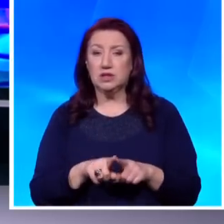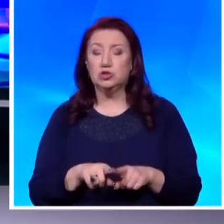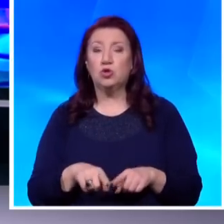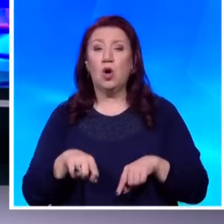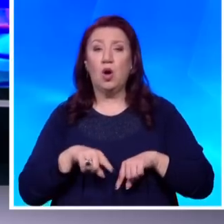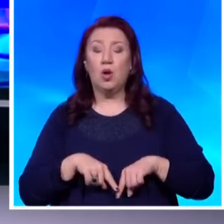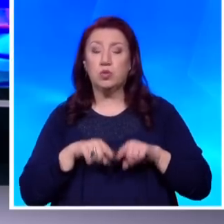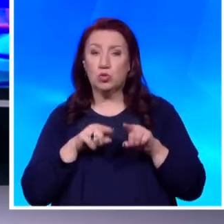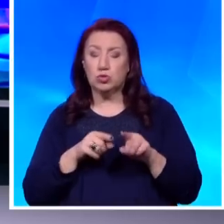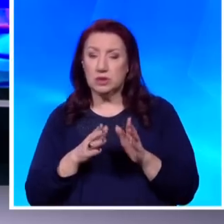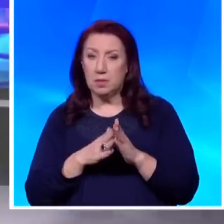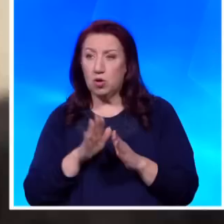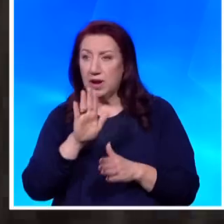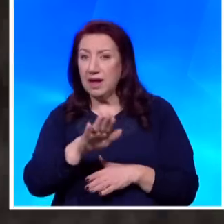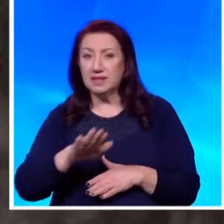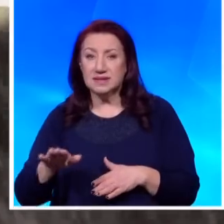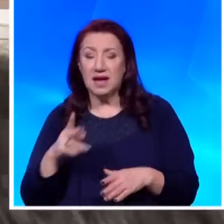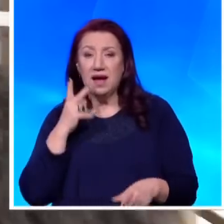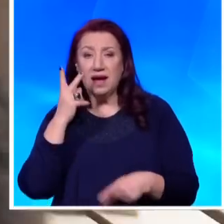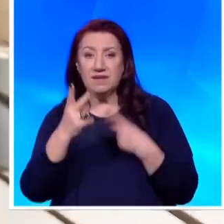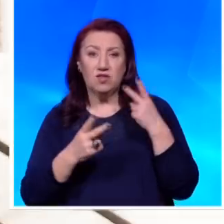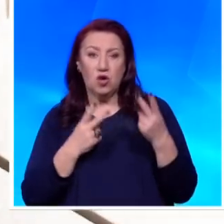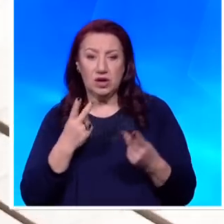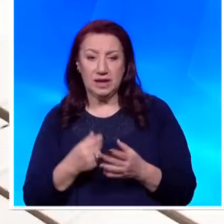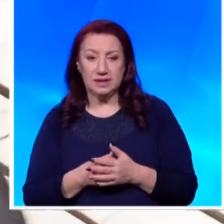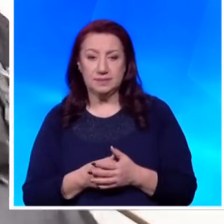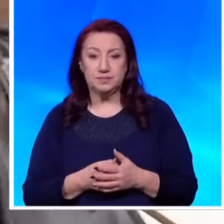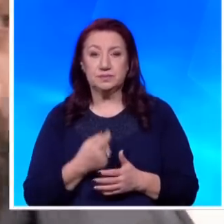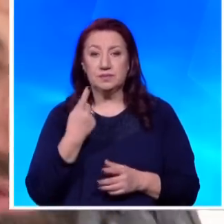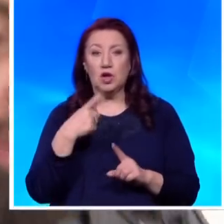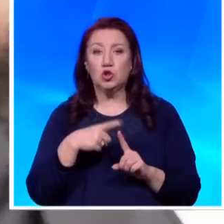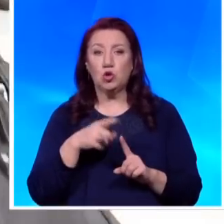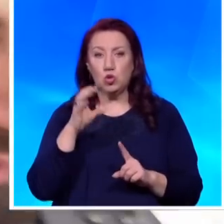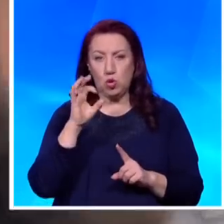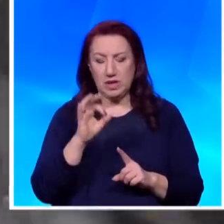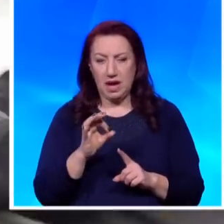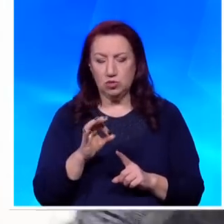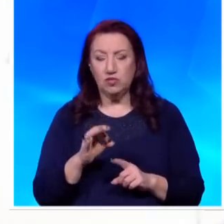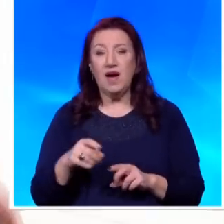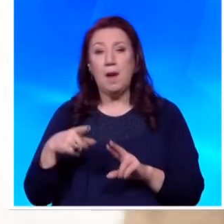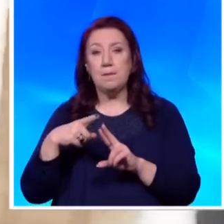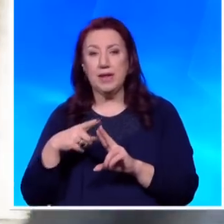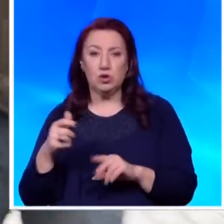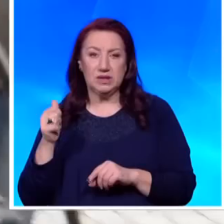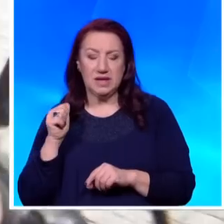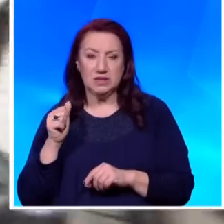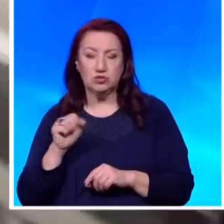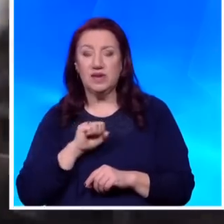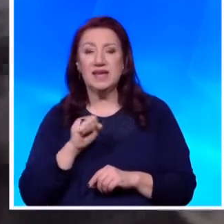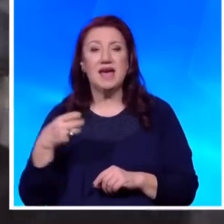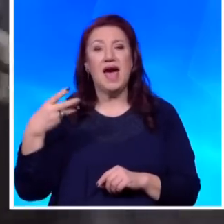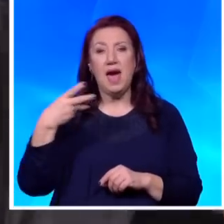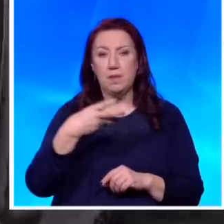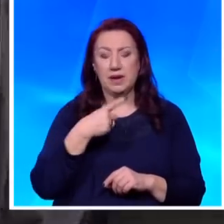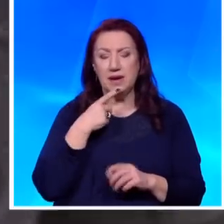гледат децата им в мрежите. Тодор Огнянов попря Куртошо Куката, Петко Атанасов Чеченеца и Емили Тротинетката